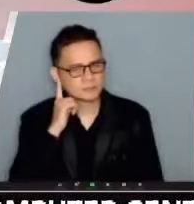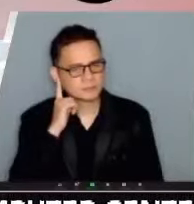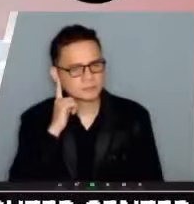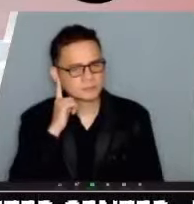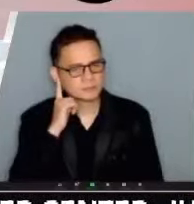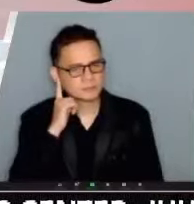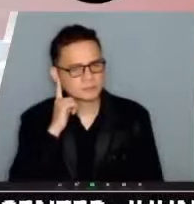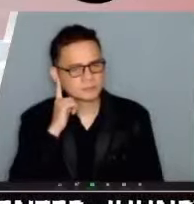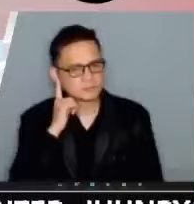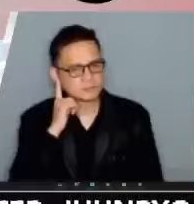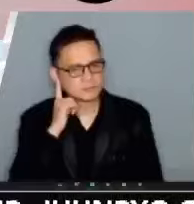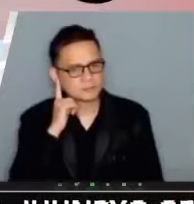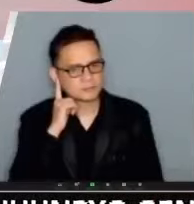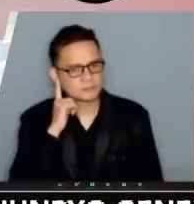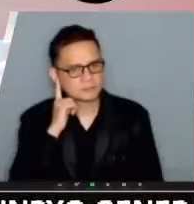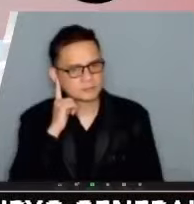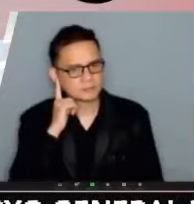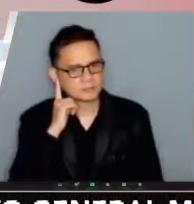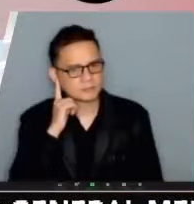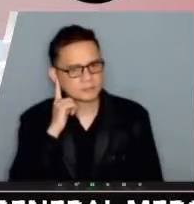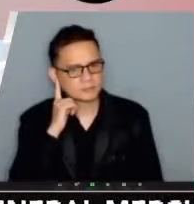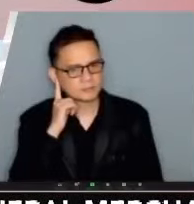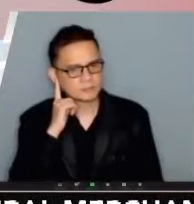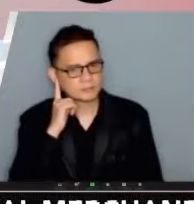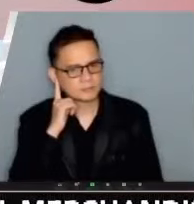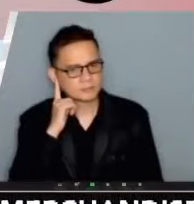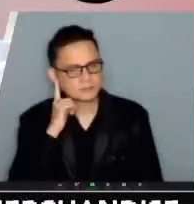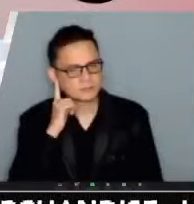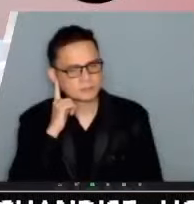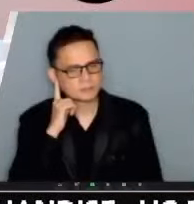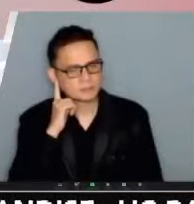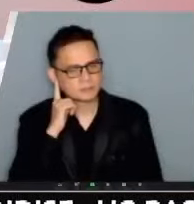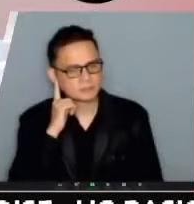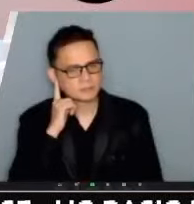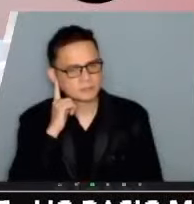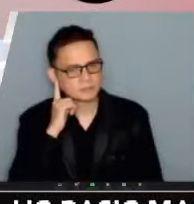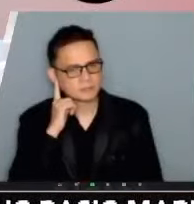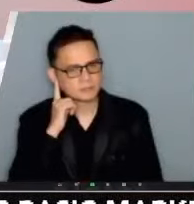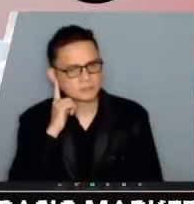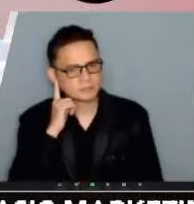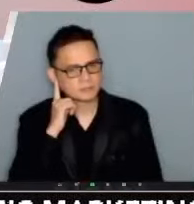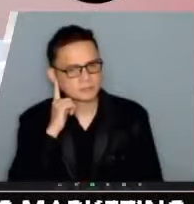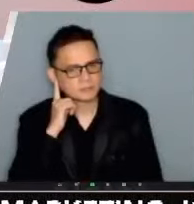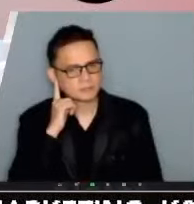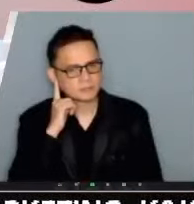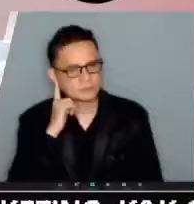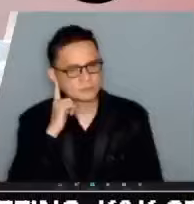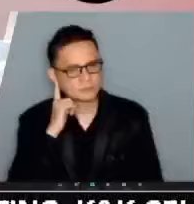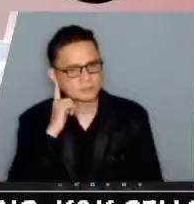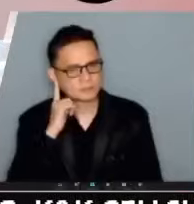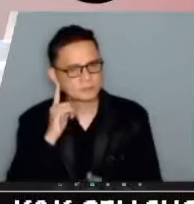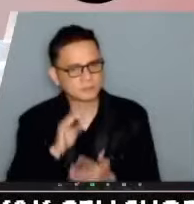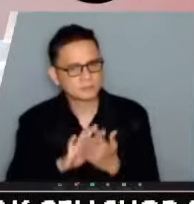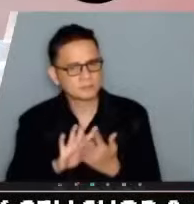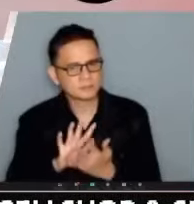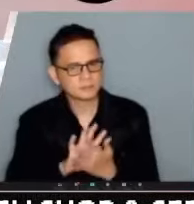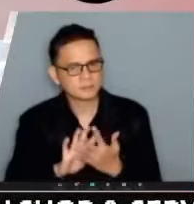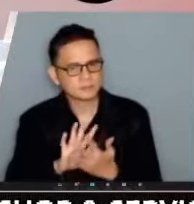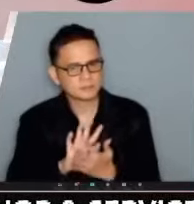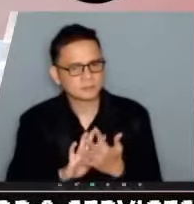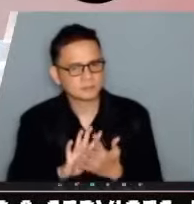USEC ng GFA, gusto ko lang ipahiwatin na nagigidalamati tayo sa Israel o misali,